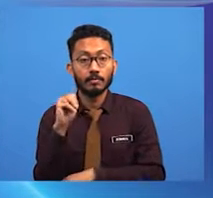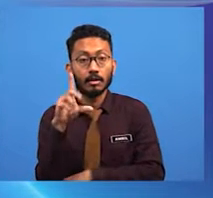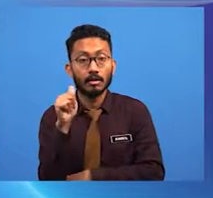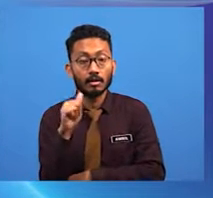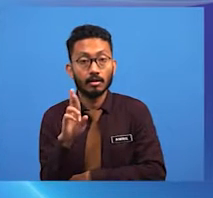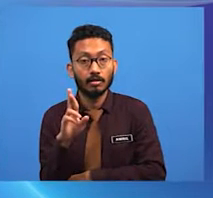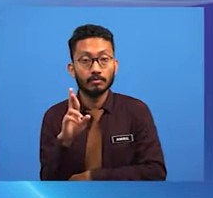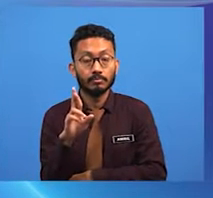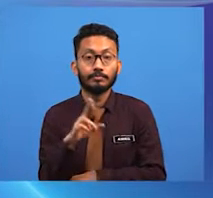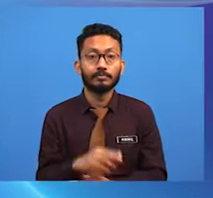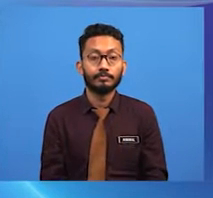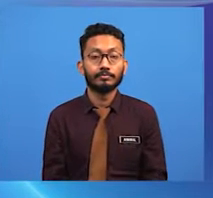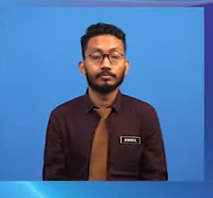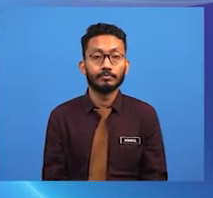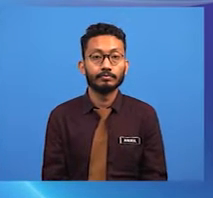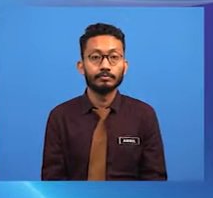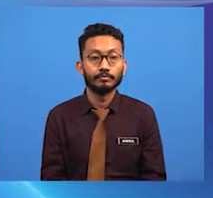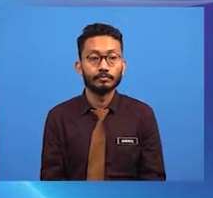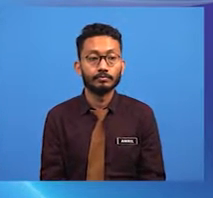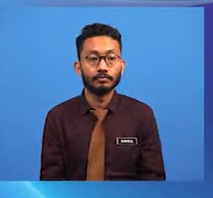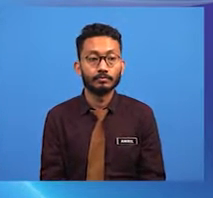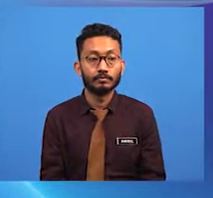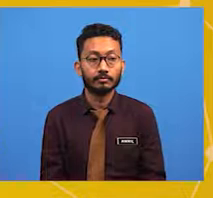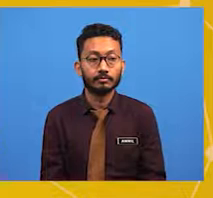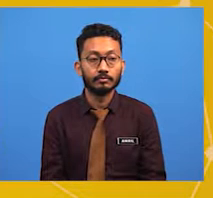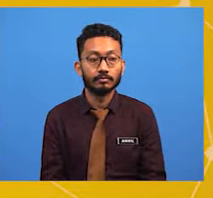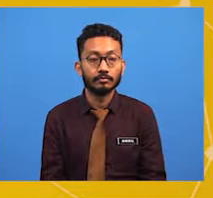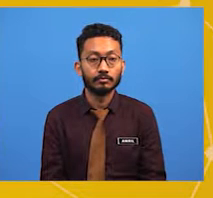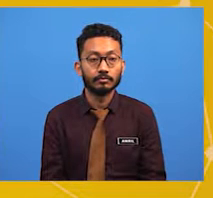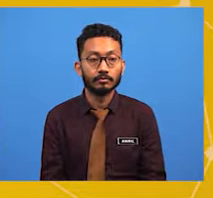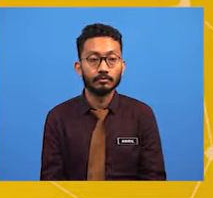perbezaannya dalam penyelesaian masalah.